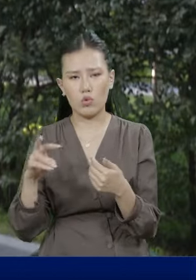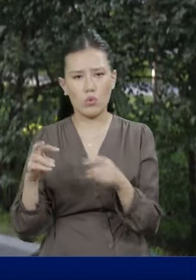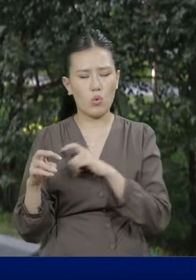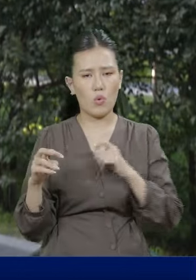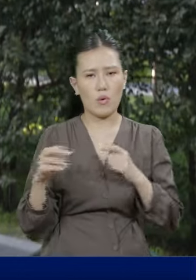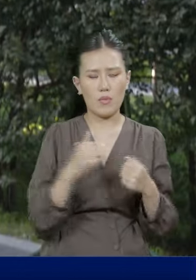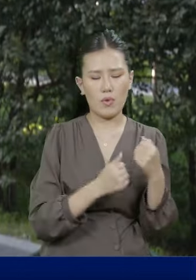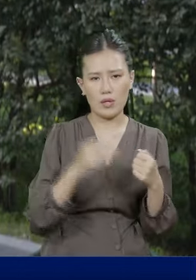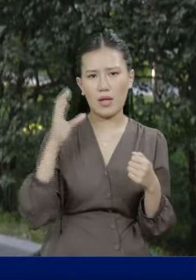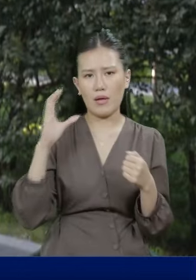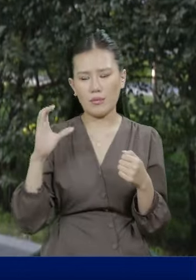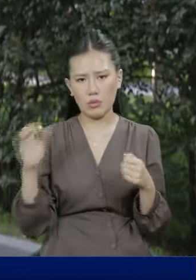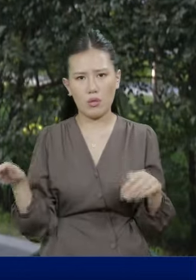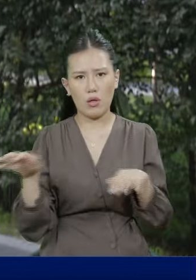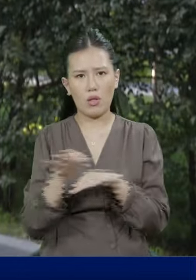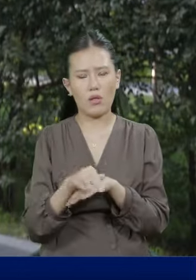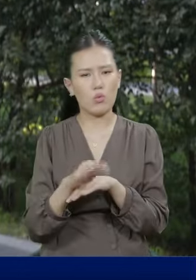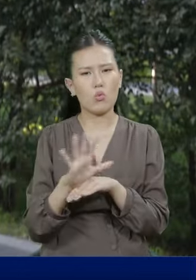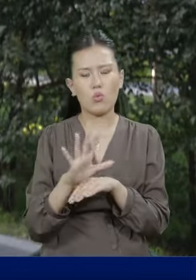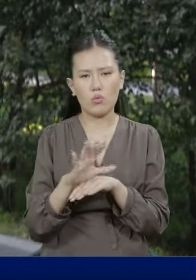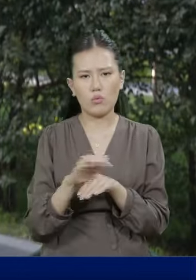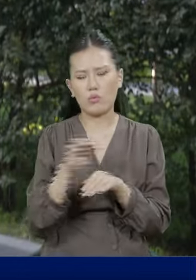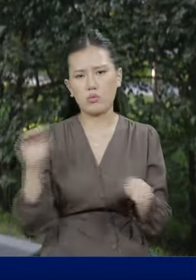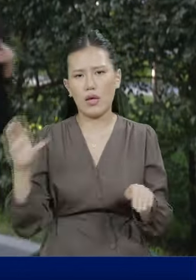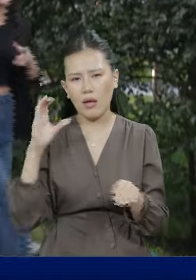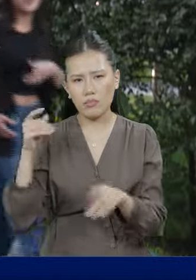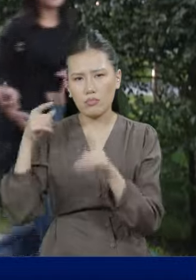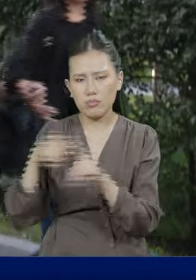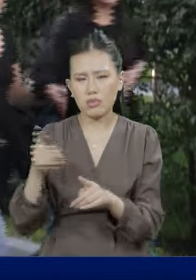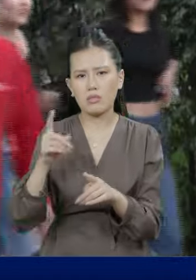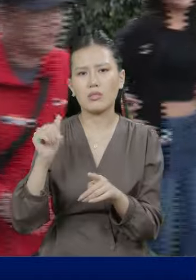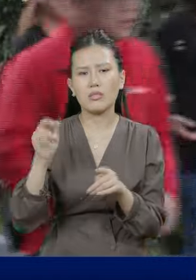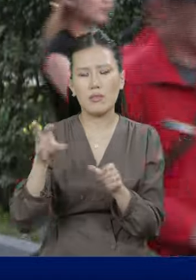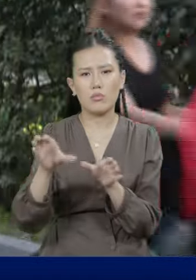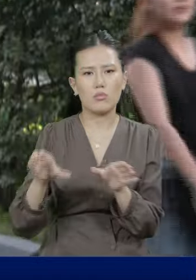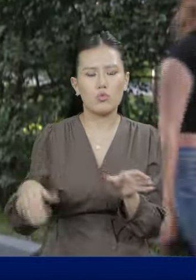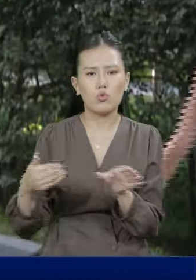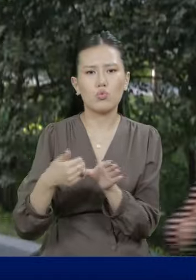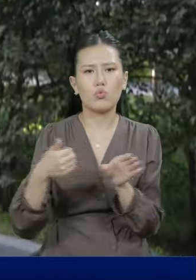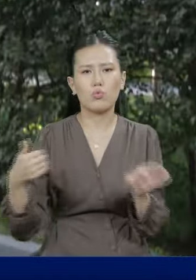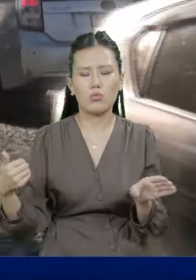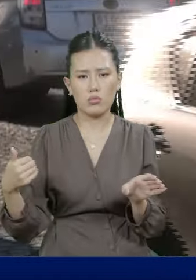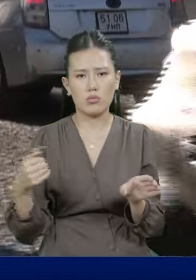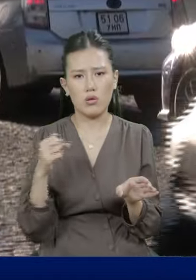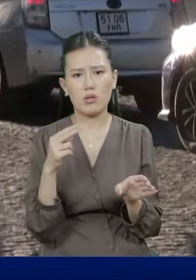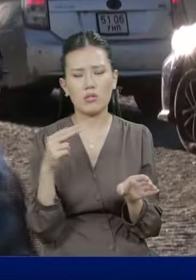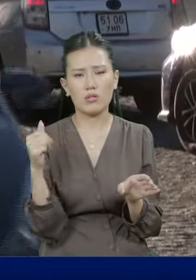холдохгүй, адилхан зэрэг төгжрөхгүй учраас тэр автозамынхаа бас нэг юм тодорхой хэмжээний ачааллыг өөрлөг авчичин гэсэн үг байхгүй